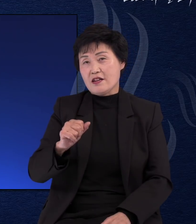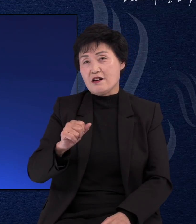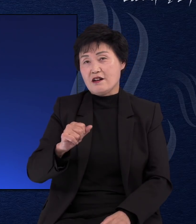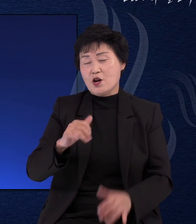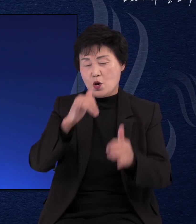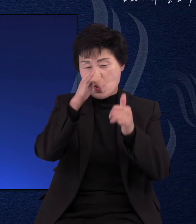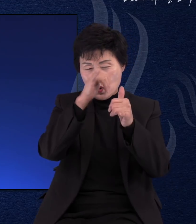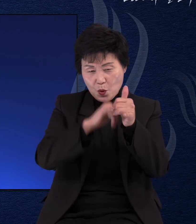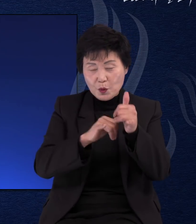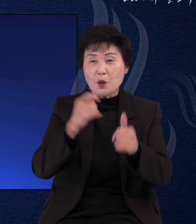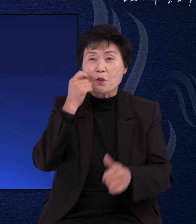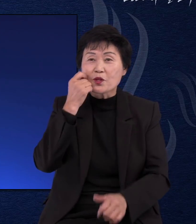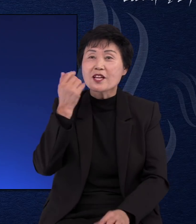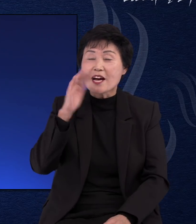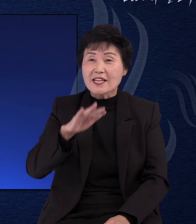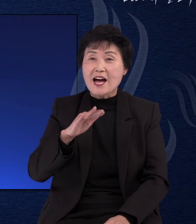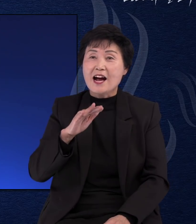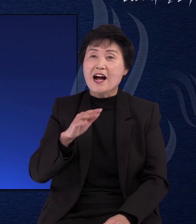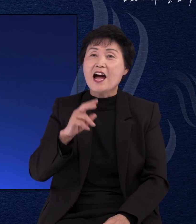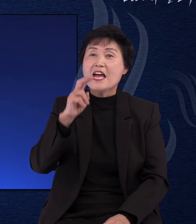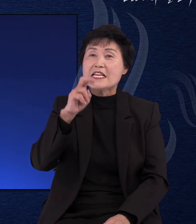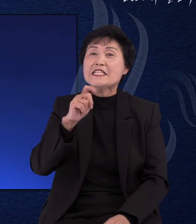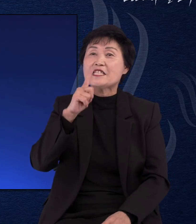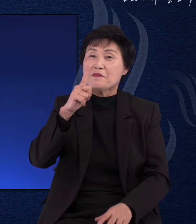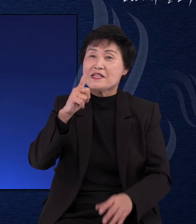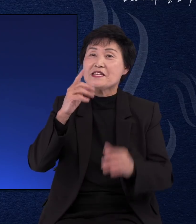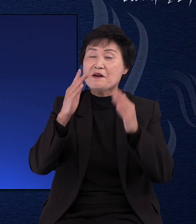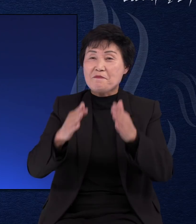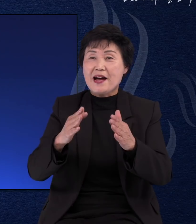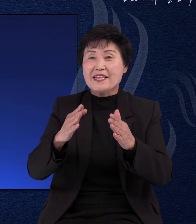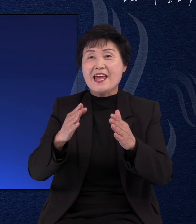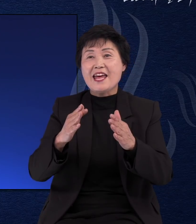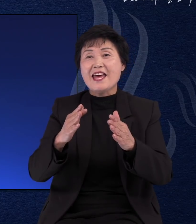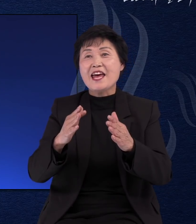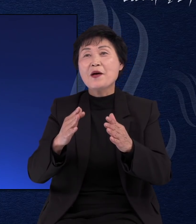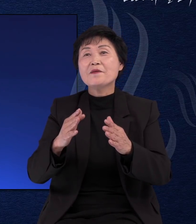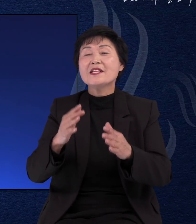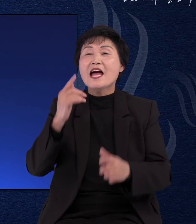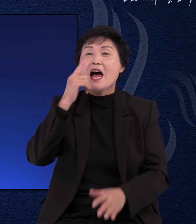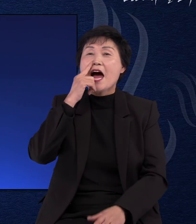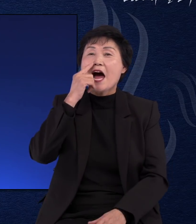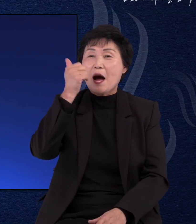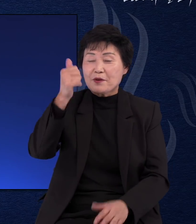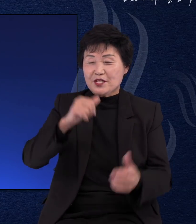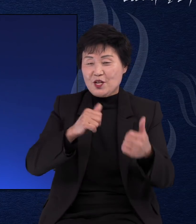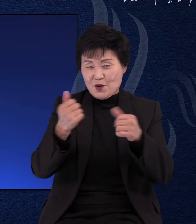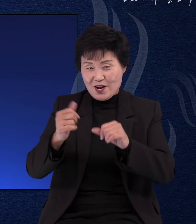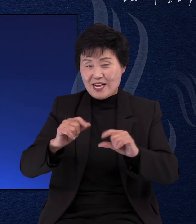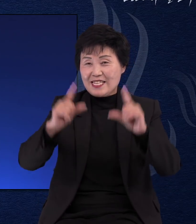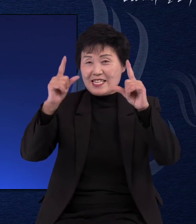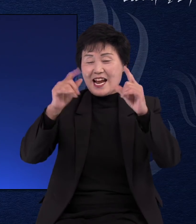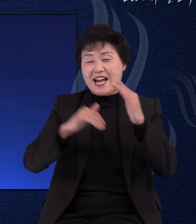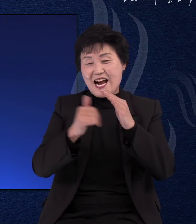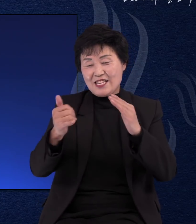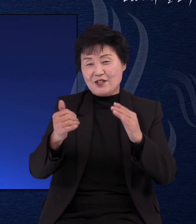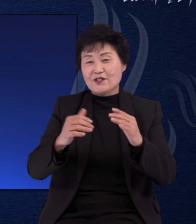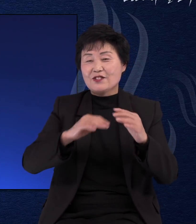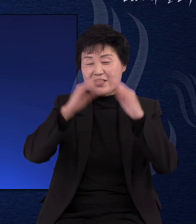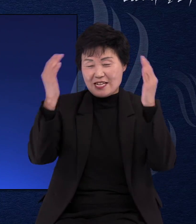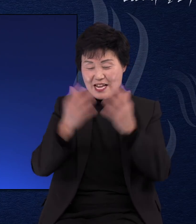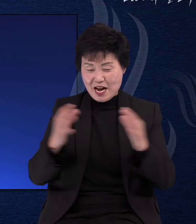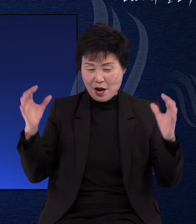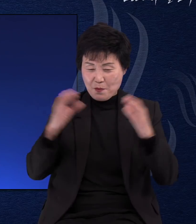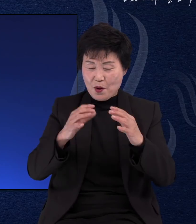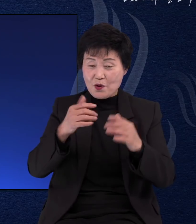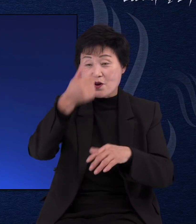내려가서 가족이 다 모여서 21년 하란 생활 마치고 돌아온 야곱처럼 아버지 돌아가신 날 가족이 모여서 예배를 드리는데,